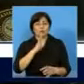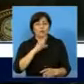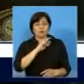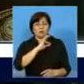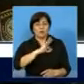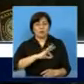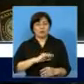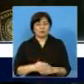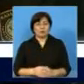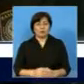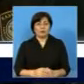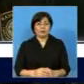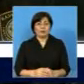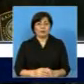пайдалануды